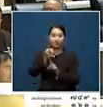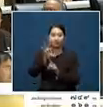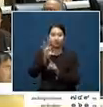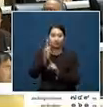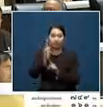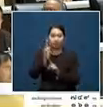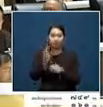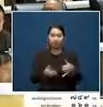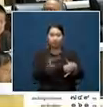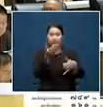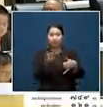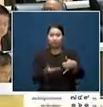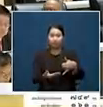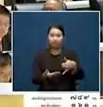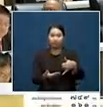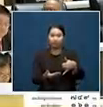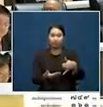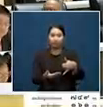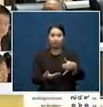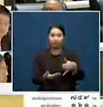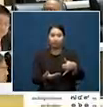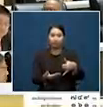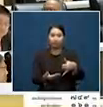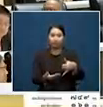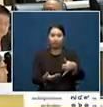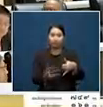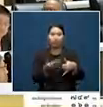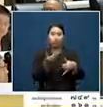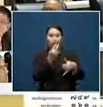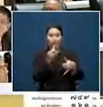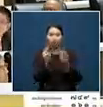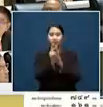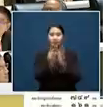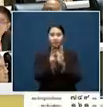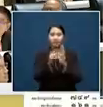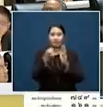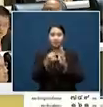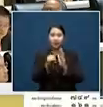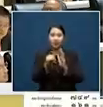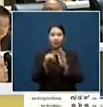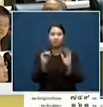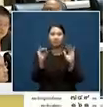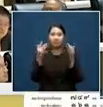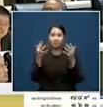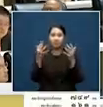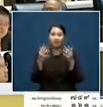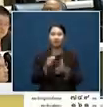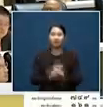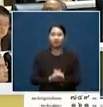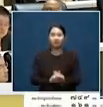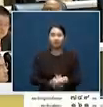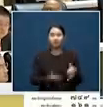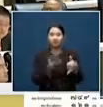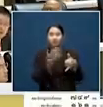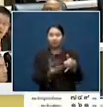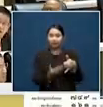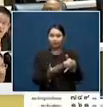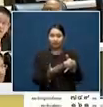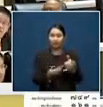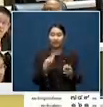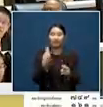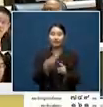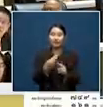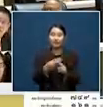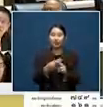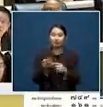ให้มันสุดตรีนเลยให้ก้าวไกลมันเห็นว่าเราทำตามที่คุณต้องการทุกอย่างนะนะพอเพื่อไทยเส